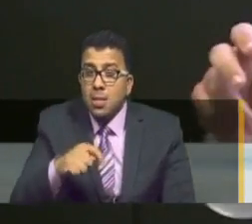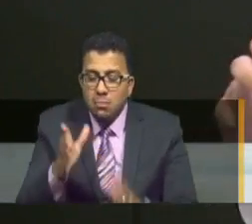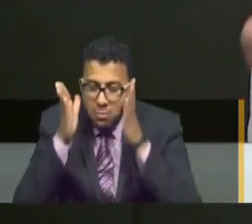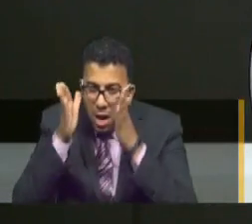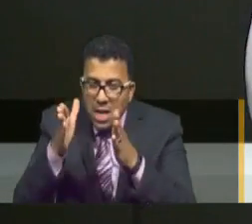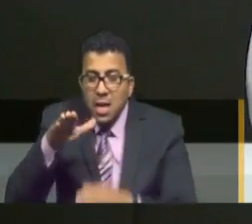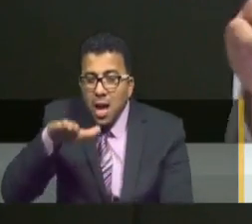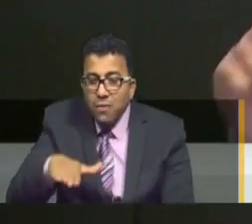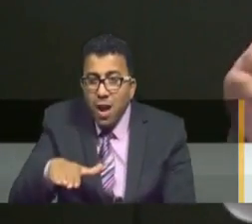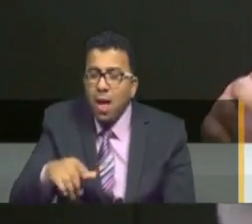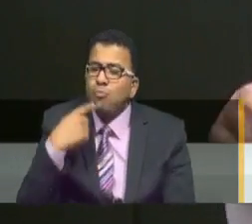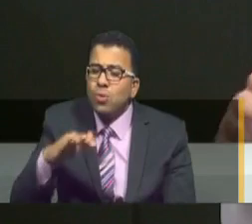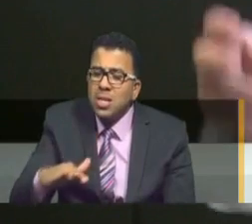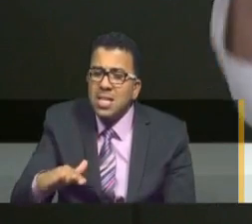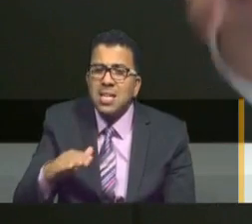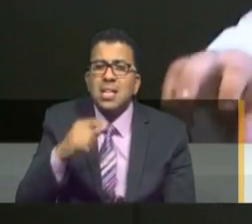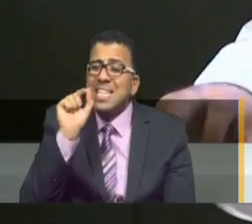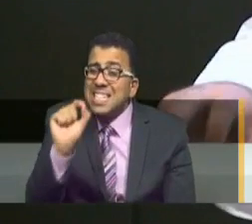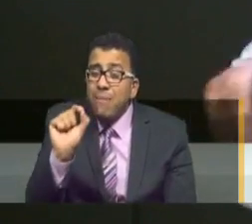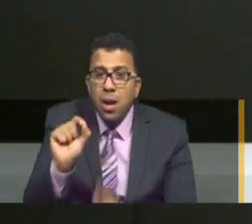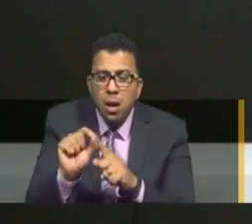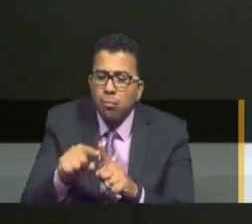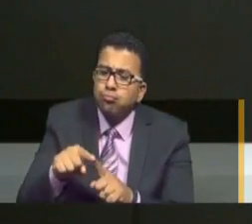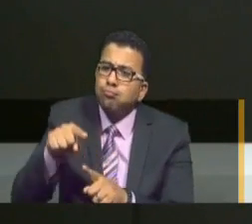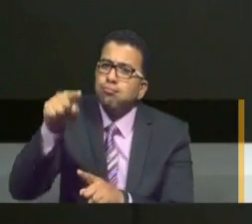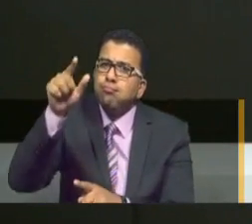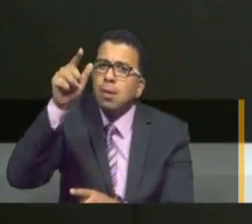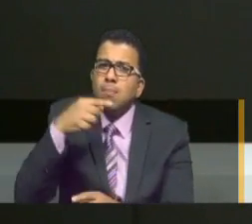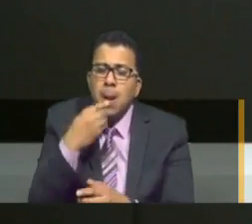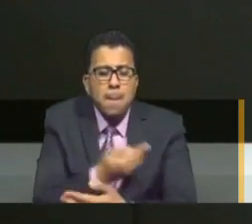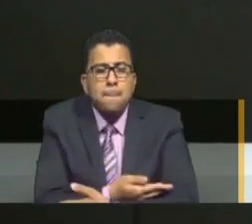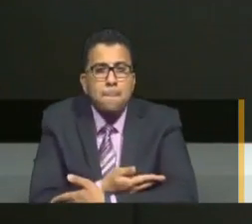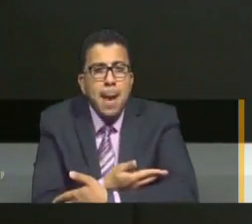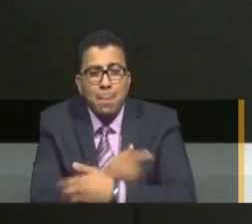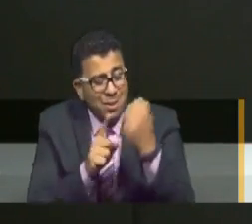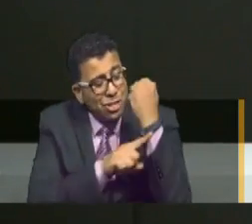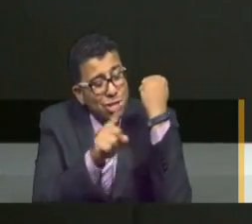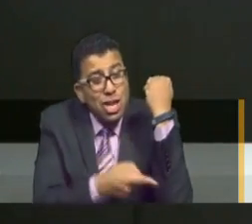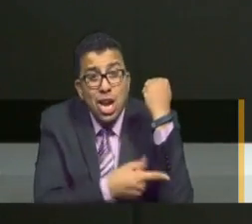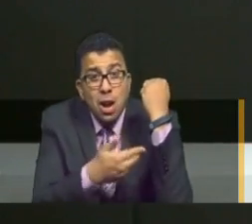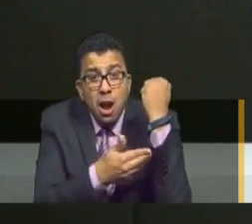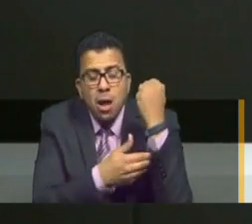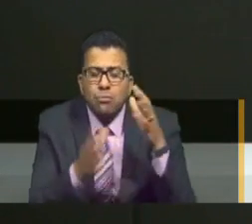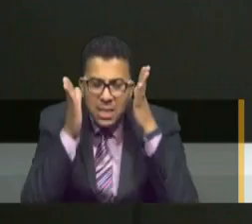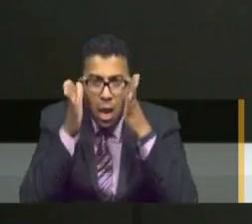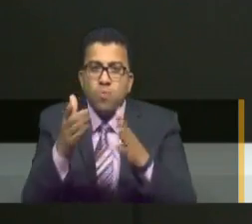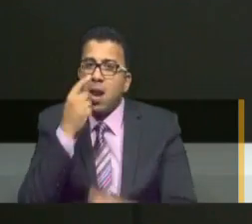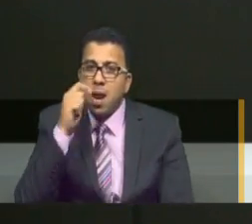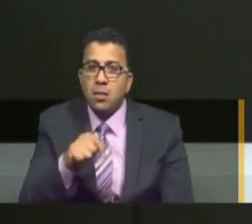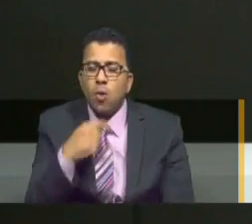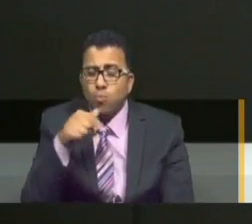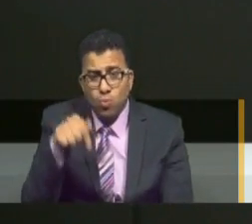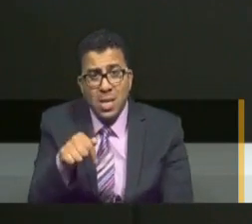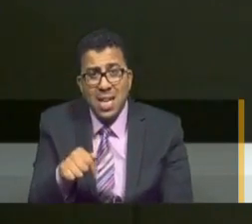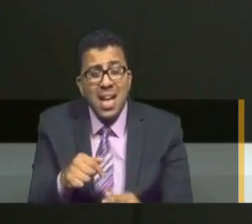البداية، من المرحلة خلينا نقول اللي هي صفر حتى وهو جنين. نحن نتكلم أن من